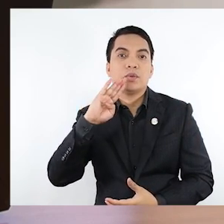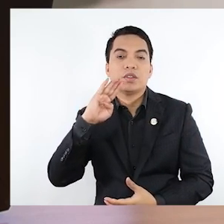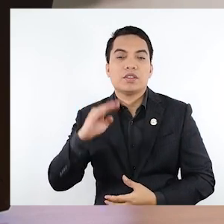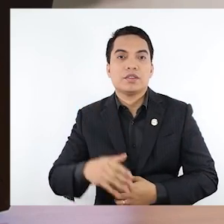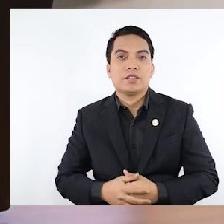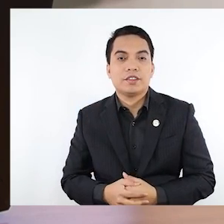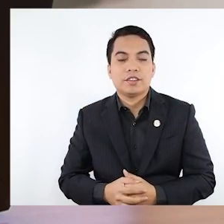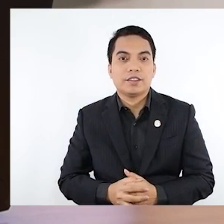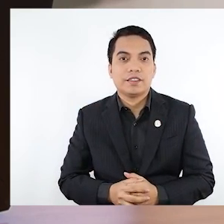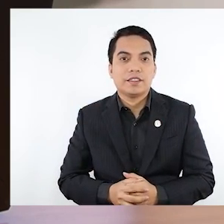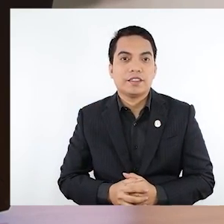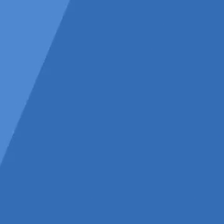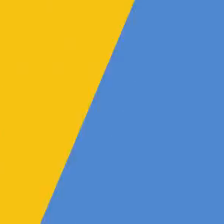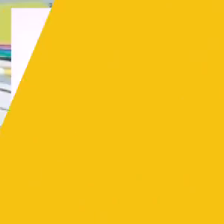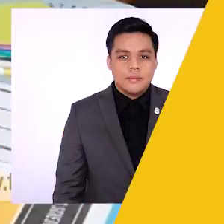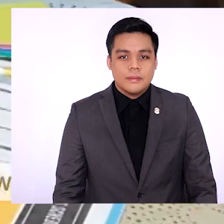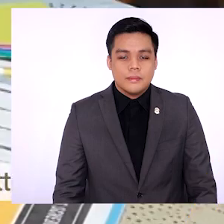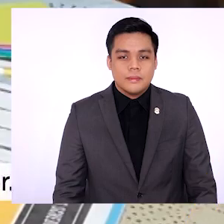Buyao.